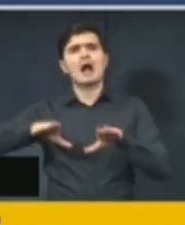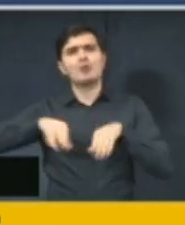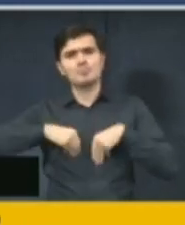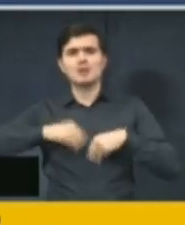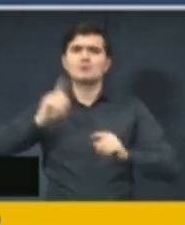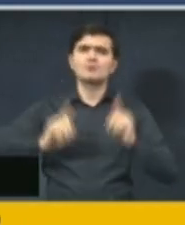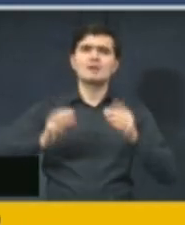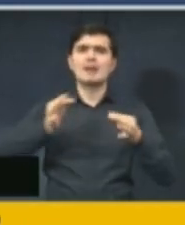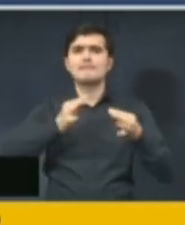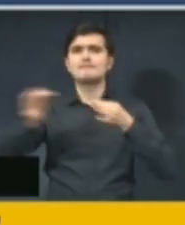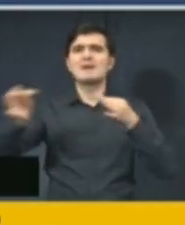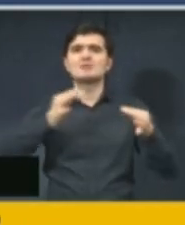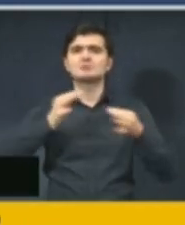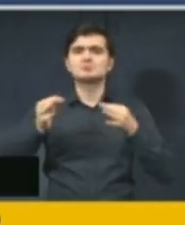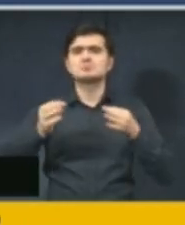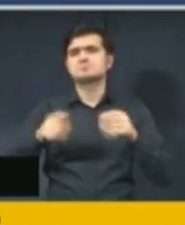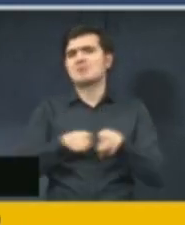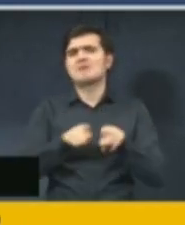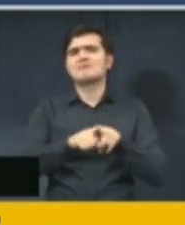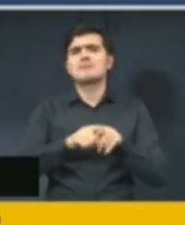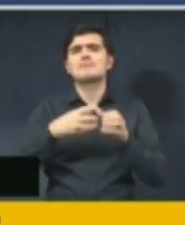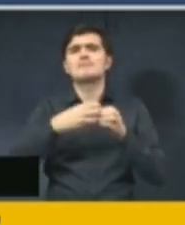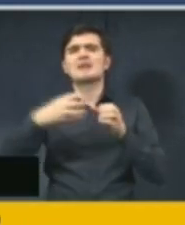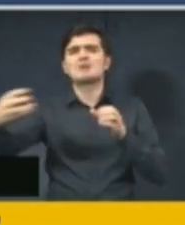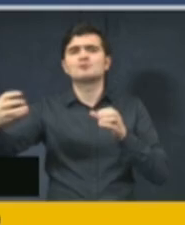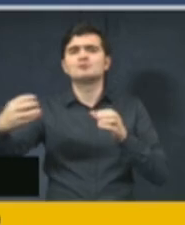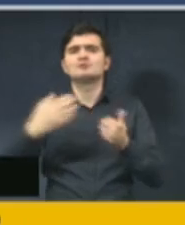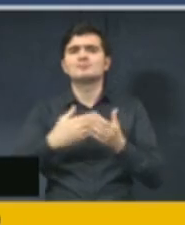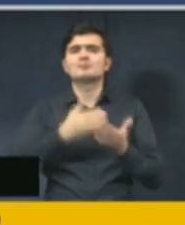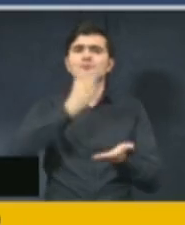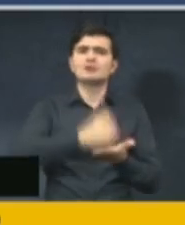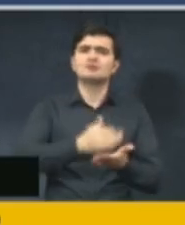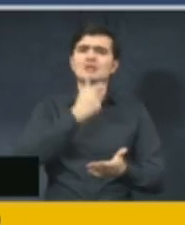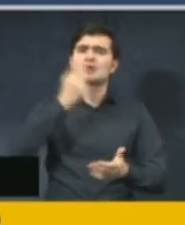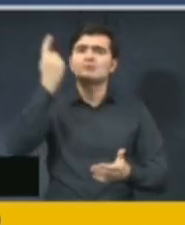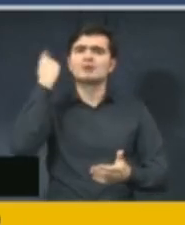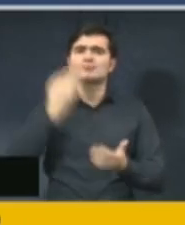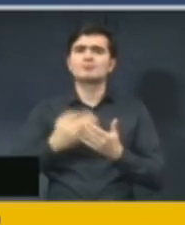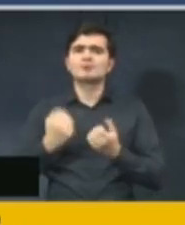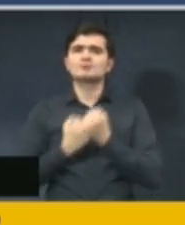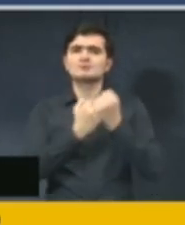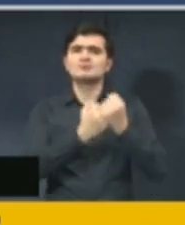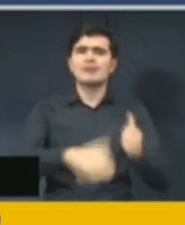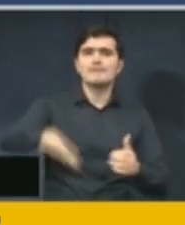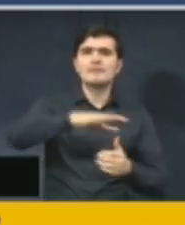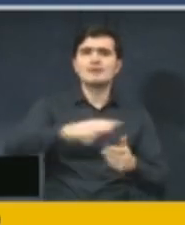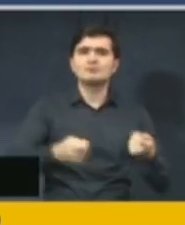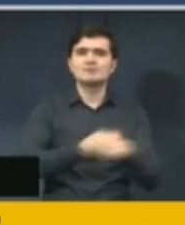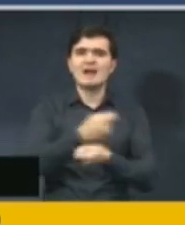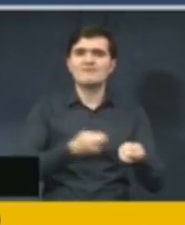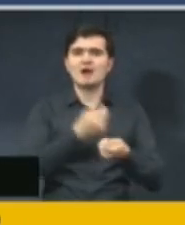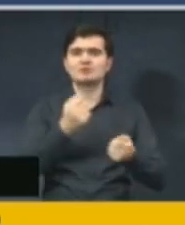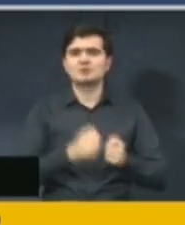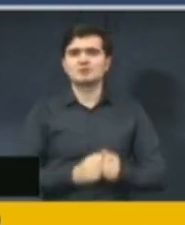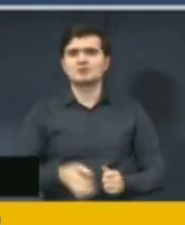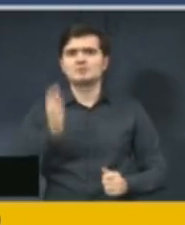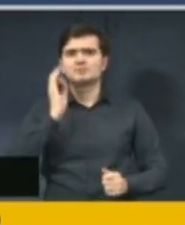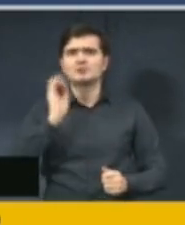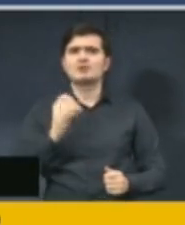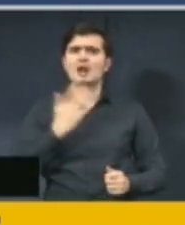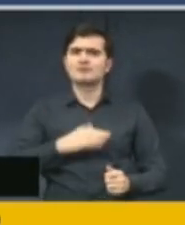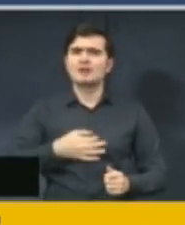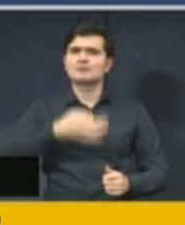măsuri. De fapt, sunt prelungiri ale unor decizii pe care le-am luat anul trecut pentru a susține mediul de afaceri. Special,